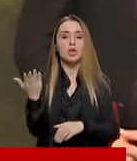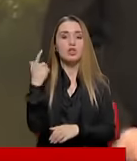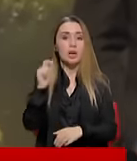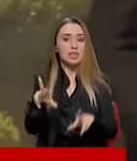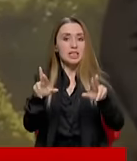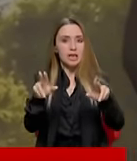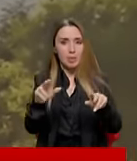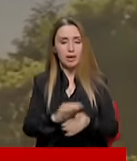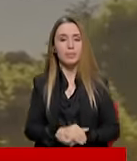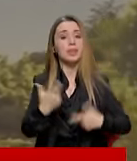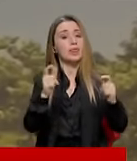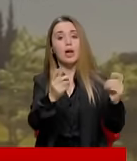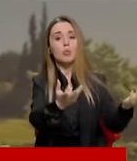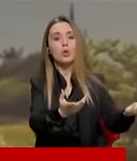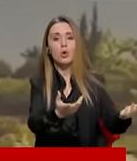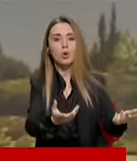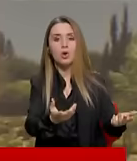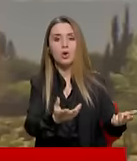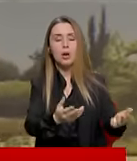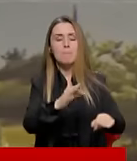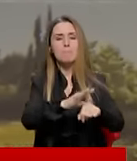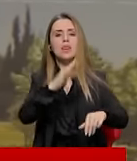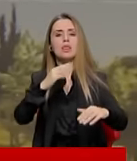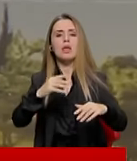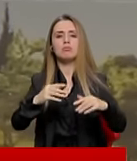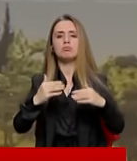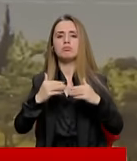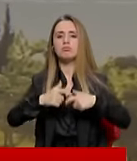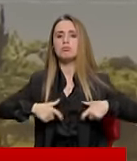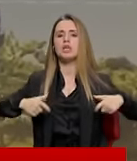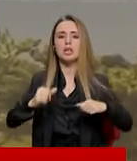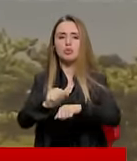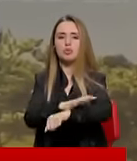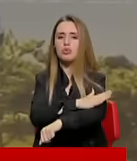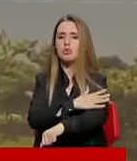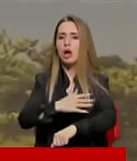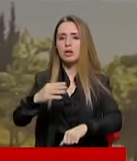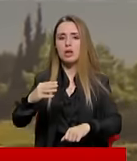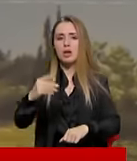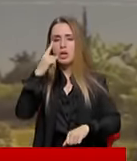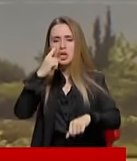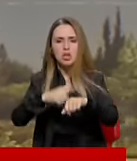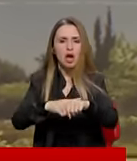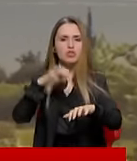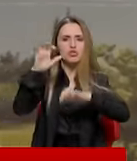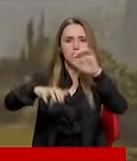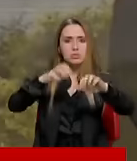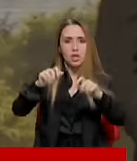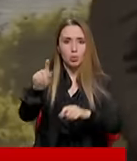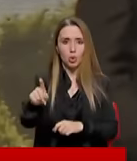gibi ne yapıyorlar hemen milli duygular hemen inançları istismar